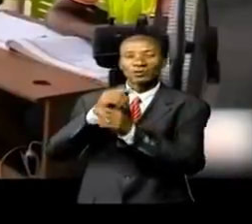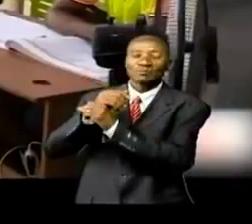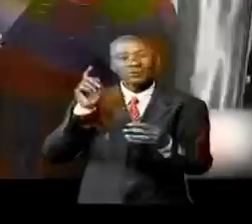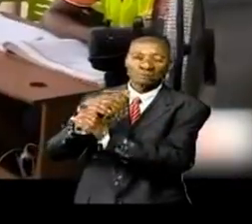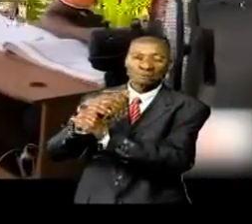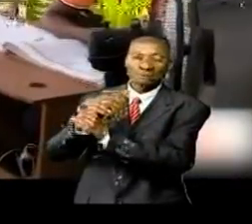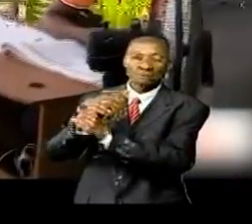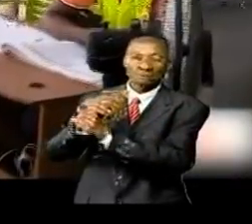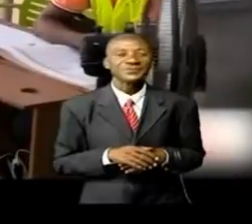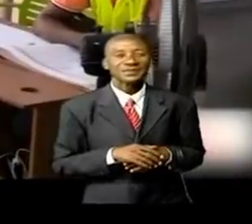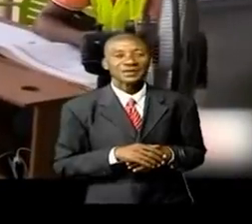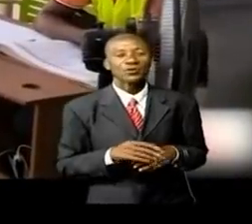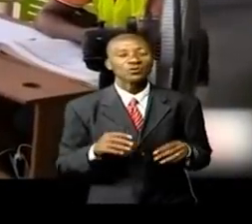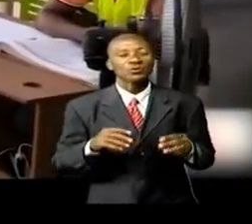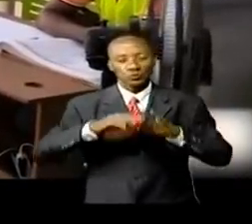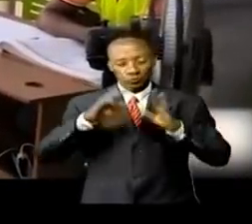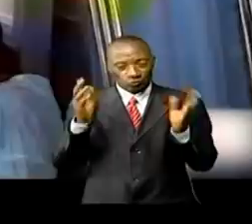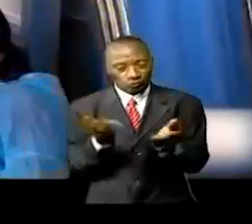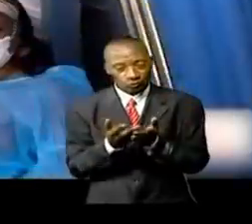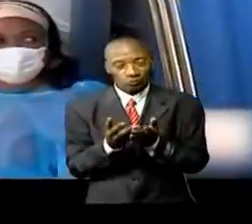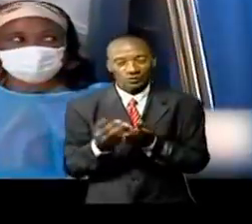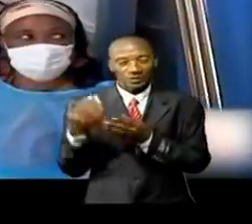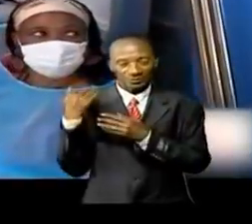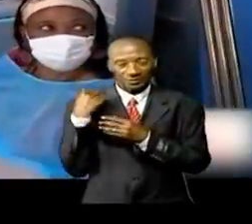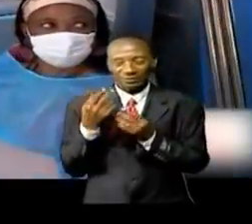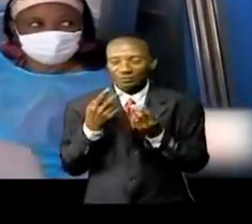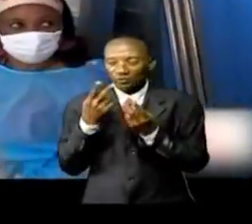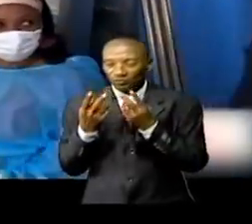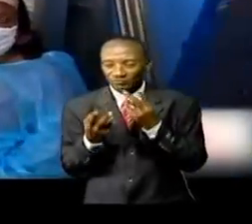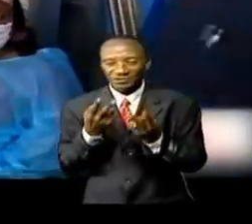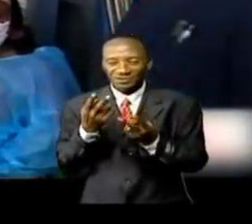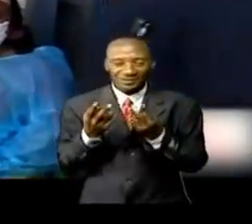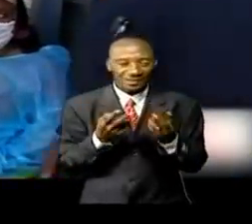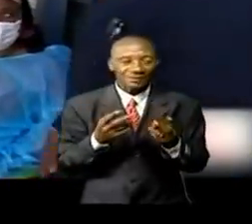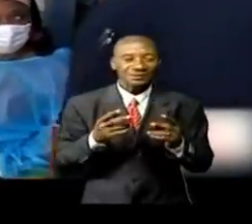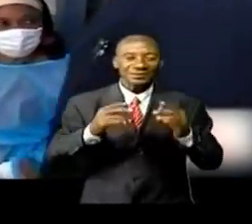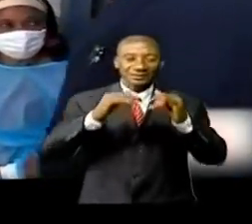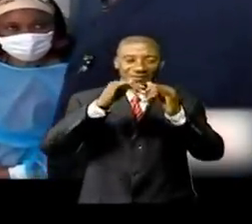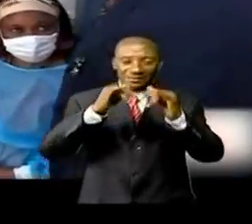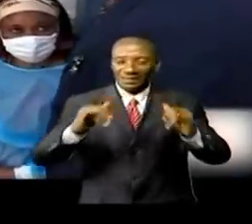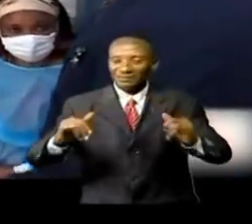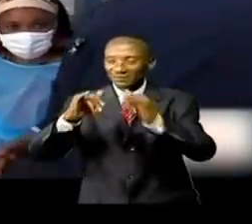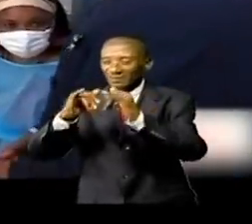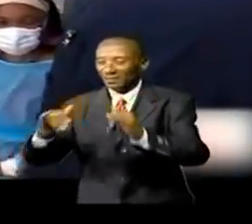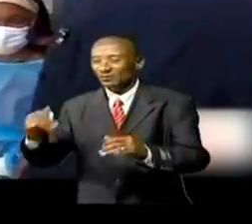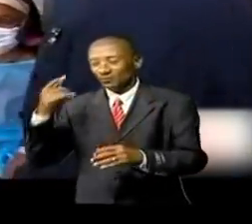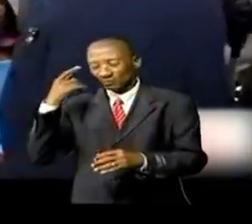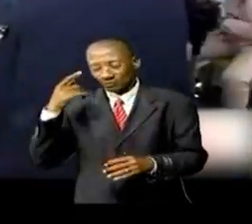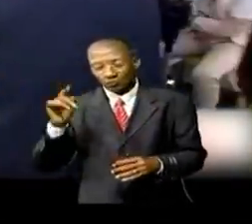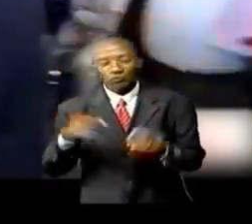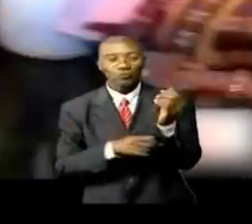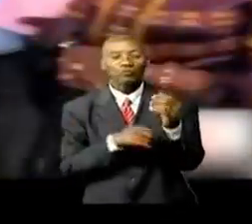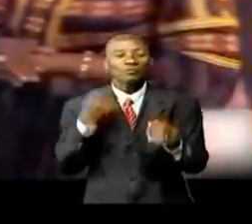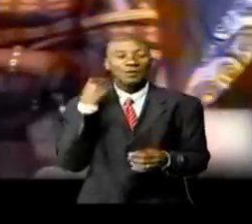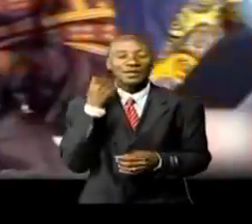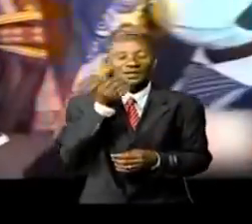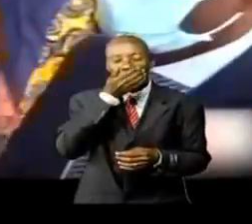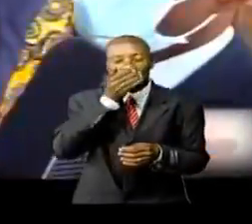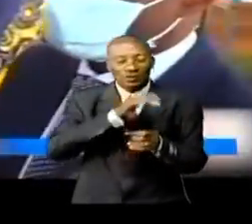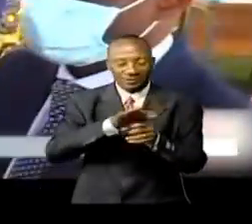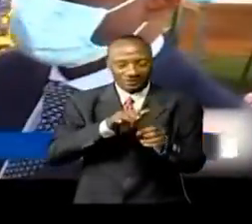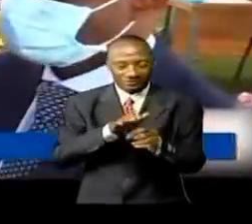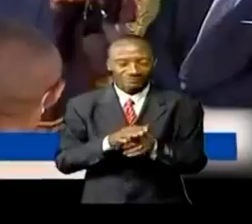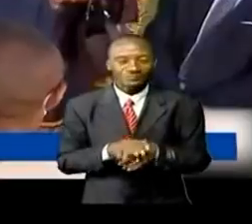riches, a visité le stand du vaccinodrome. Le docteur Mouyembe a également émis le vœu de